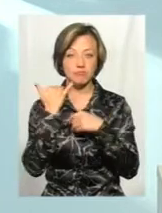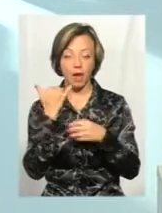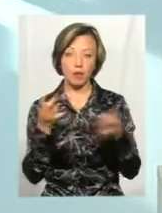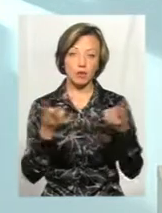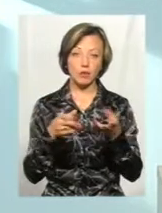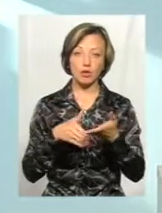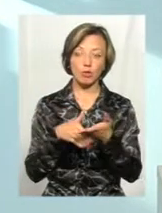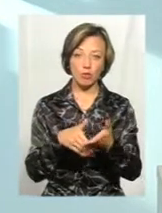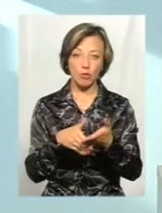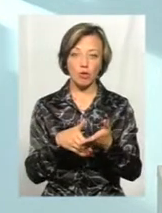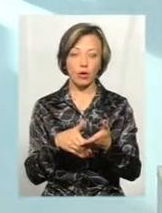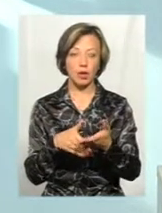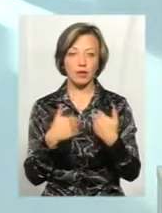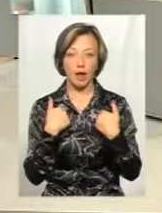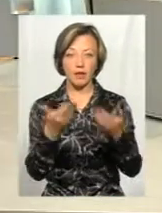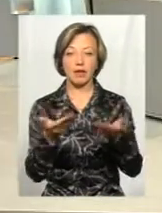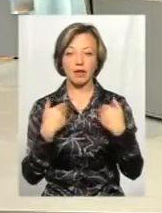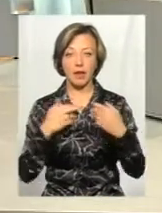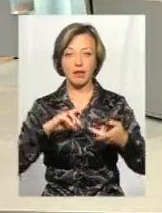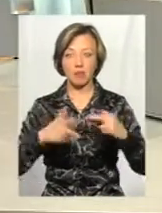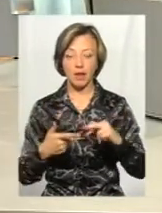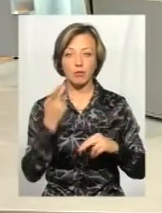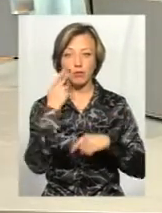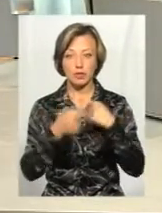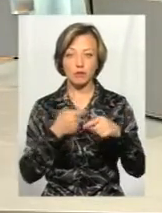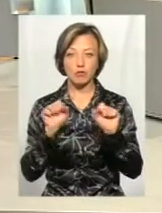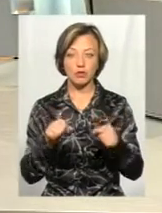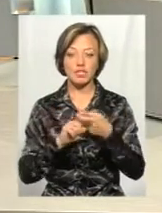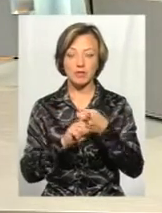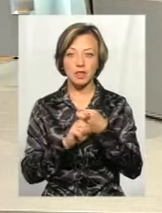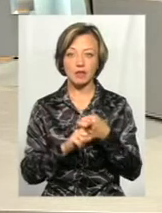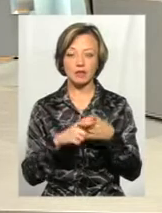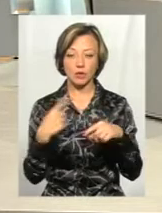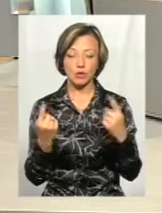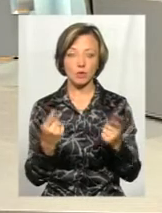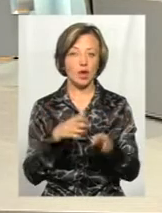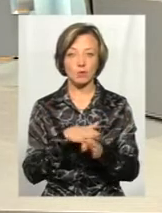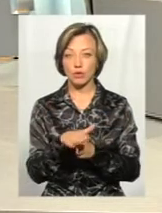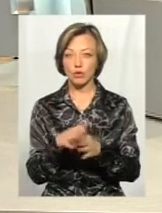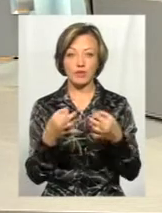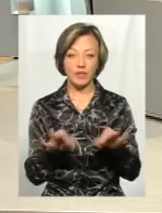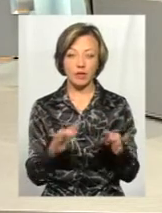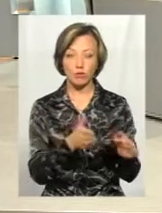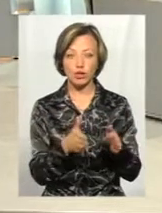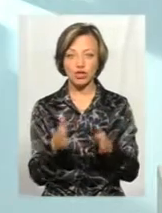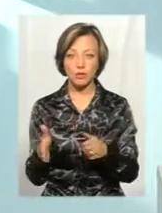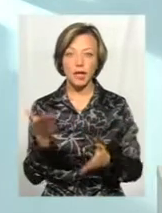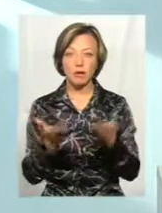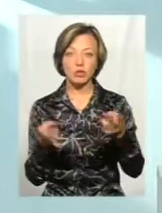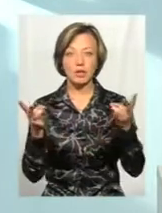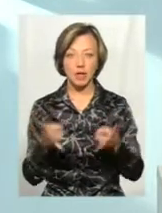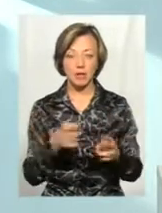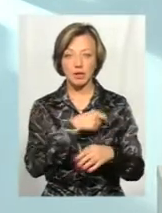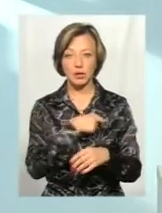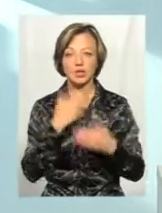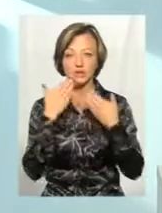допомога нам їхня і навпаки, ми постійно можемо зв'язатися один з одним, абсолютно в вільному режимі, і якщо треба